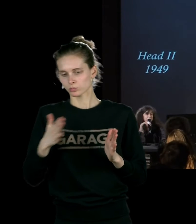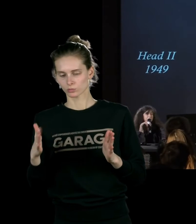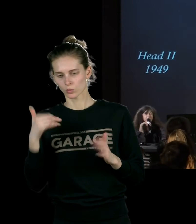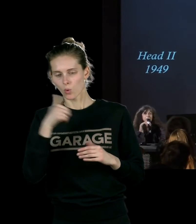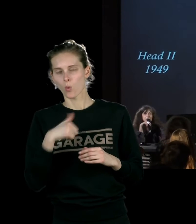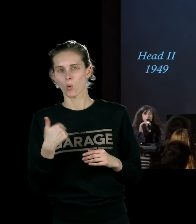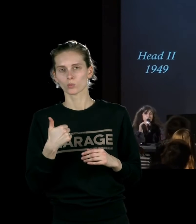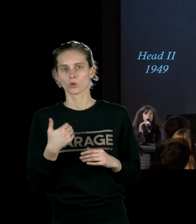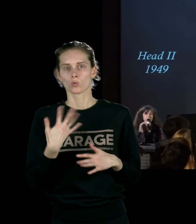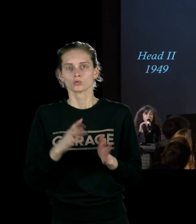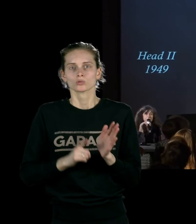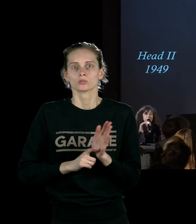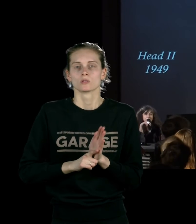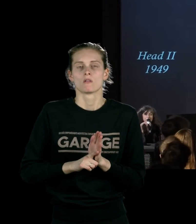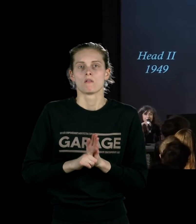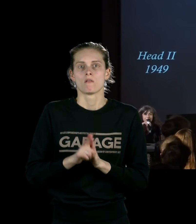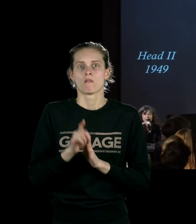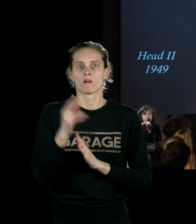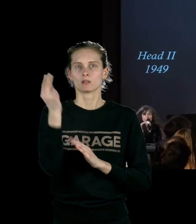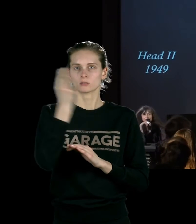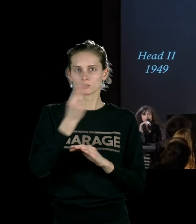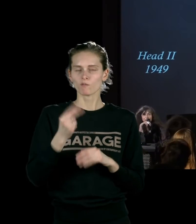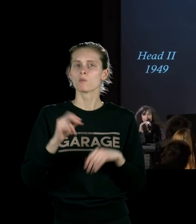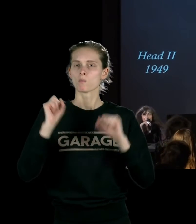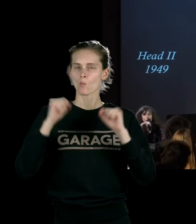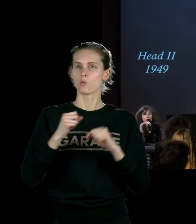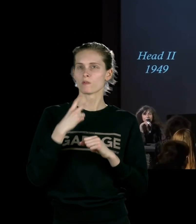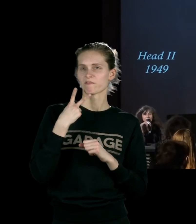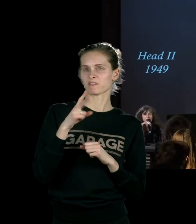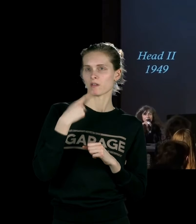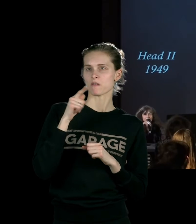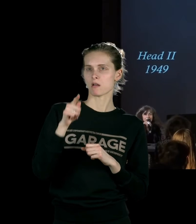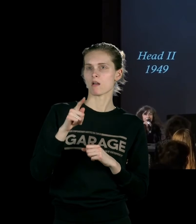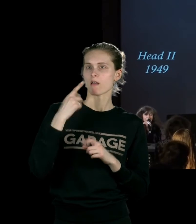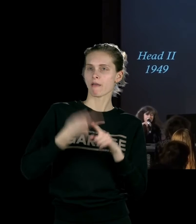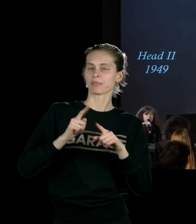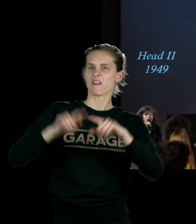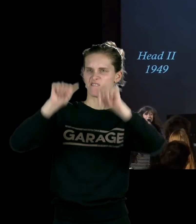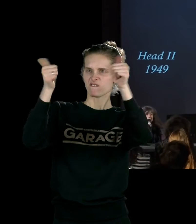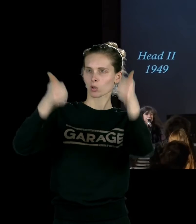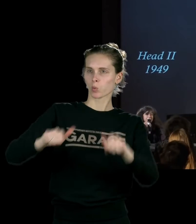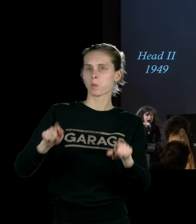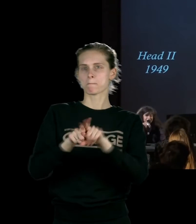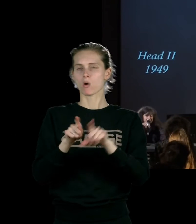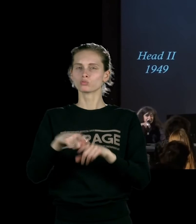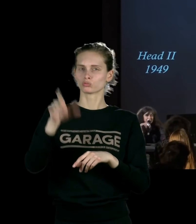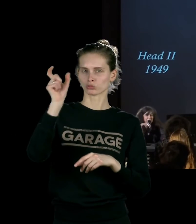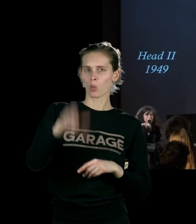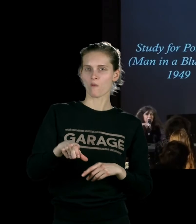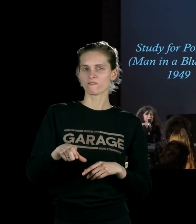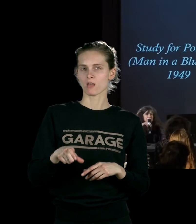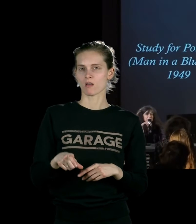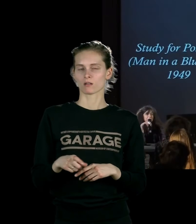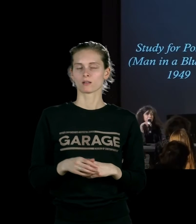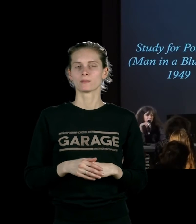уже, когда он начинает писать то, что можно назвать это изображение фигуры, это изображение человека, скорее